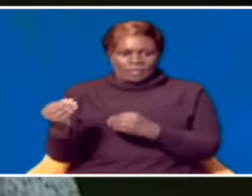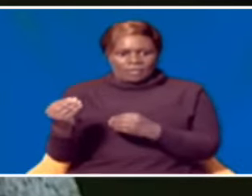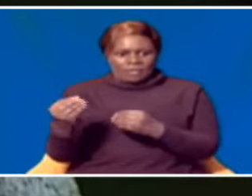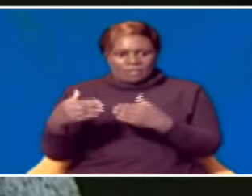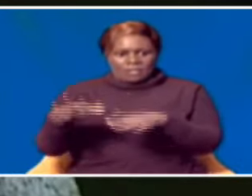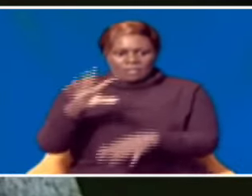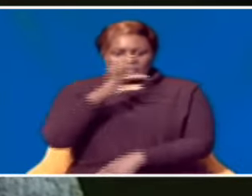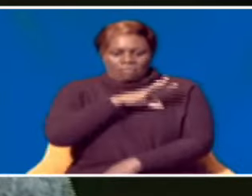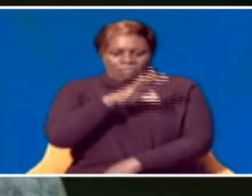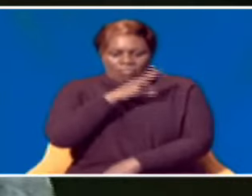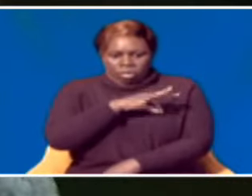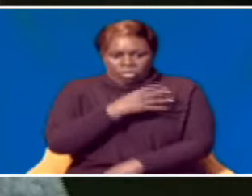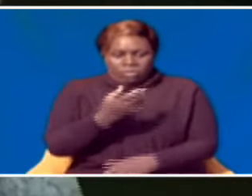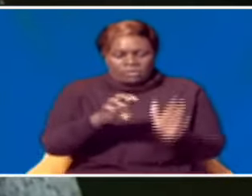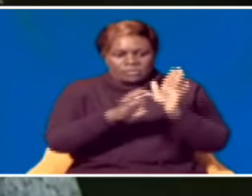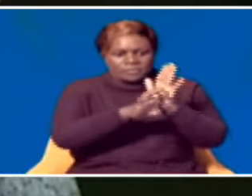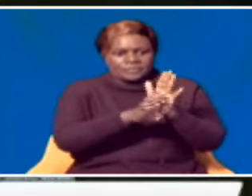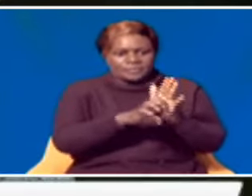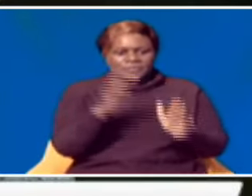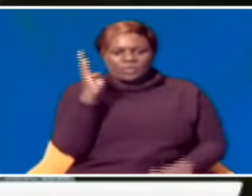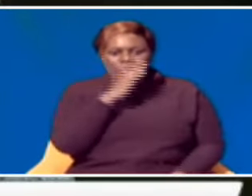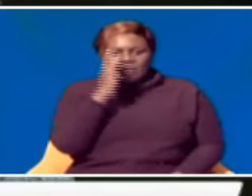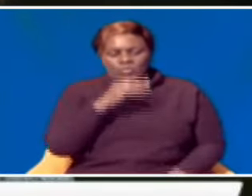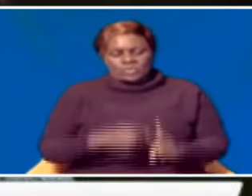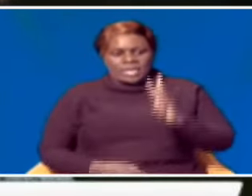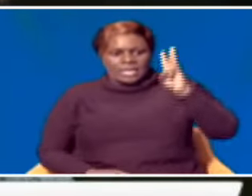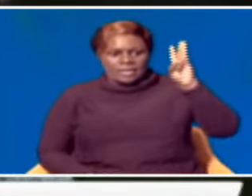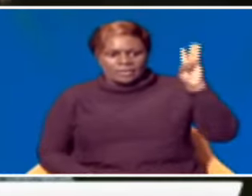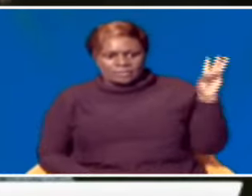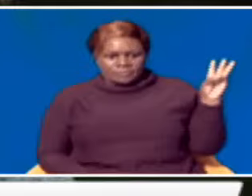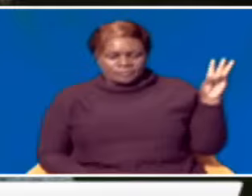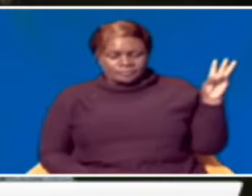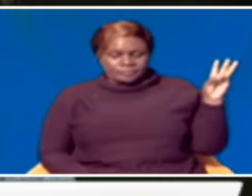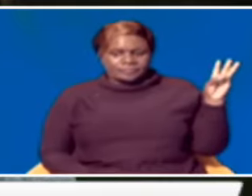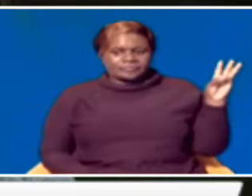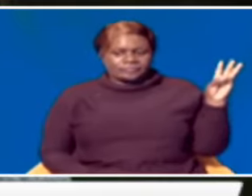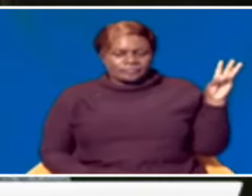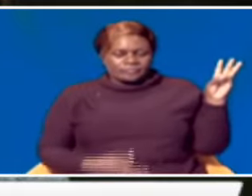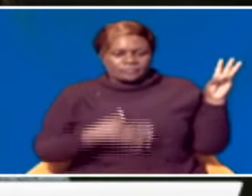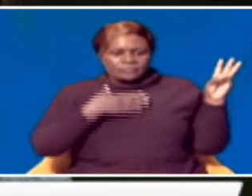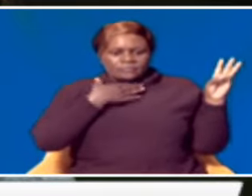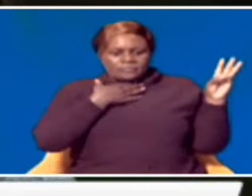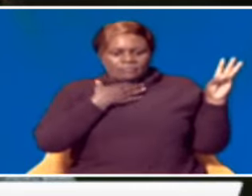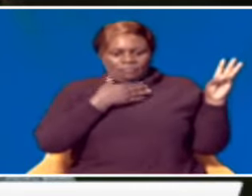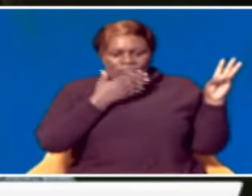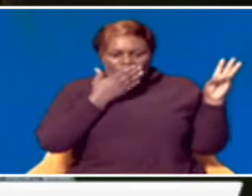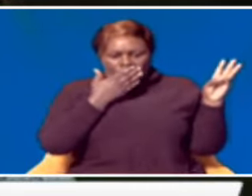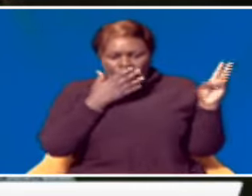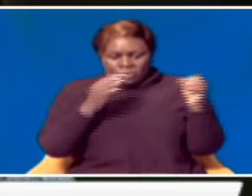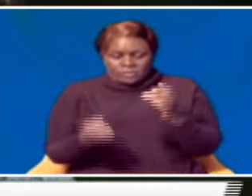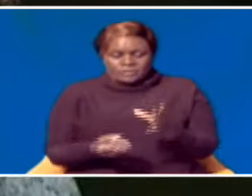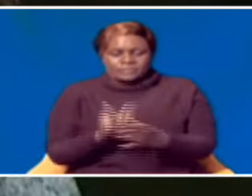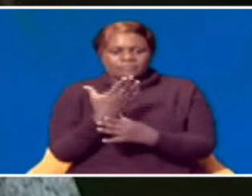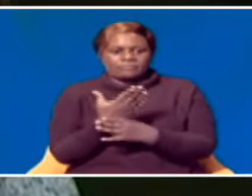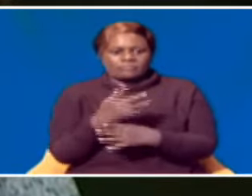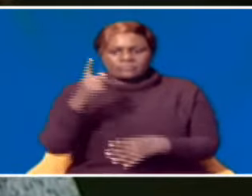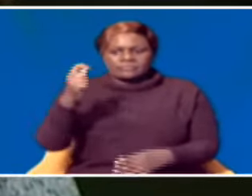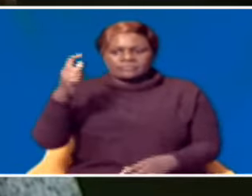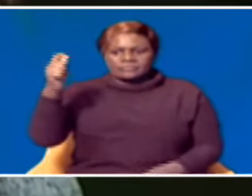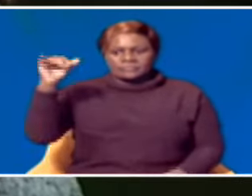aliacha matunda, kama kule Webuye West kwa Mheshimiwa Dan Wanyama. Alienda aka launch